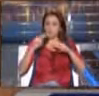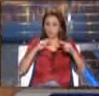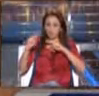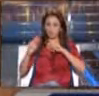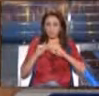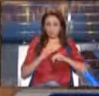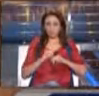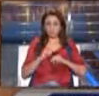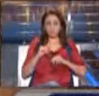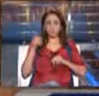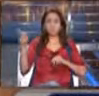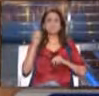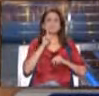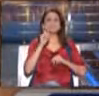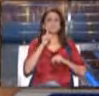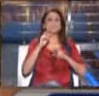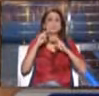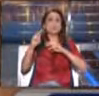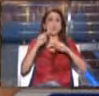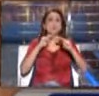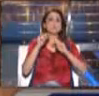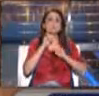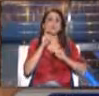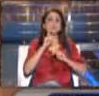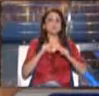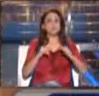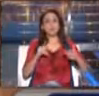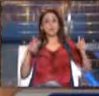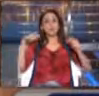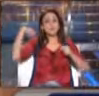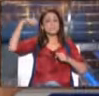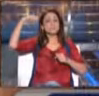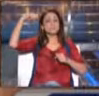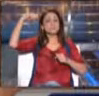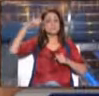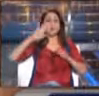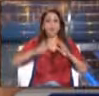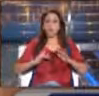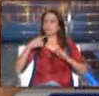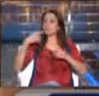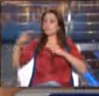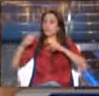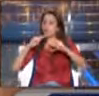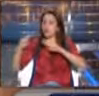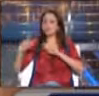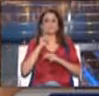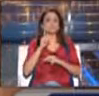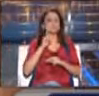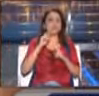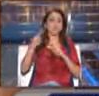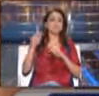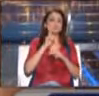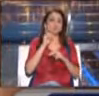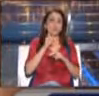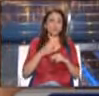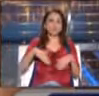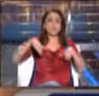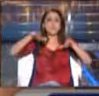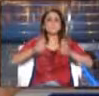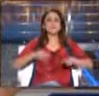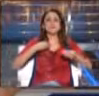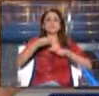هم رافضين الحوار مع الكبير, اذا كان مستشار رئيس جمهوريه مصر العربيه قاعد معاهم وما فيش مجلس الشورى قاعد